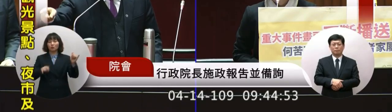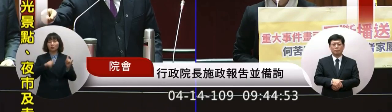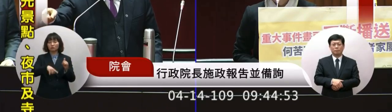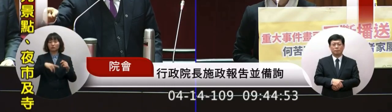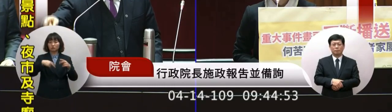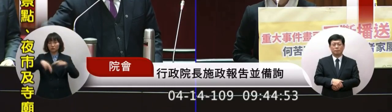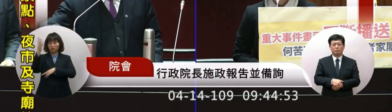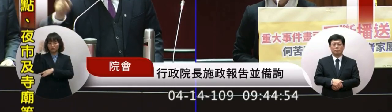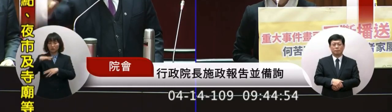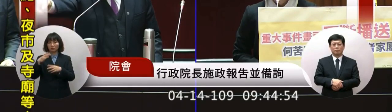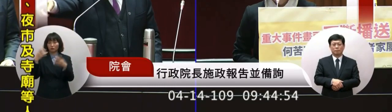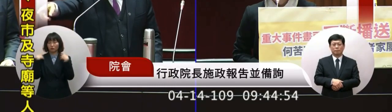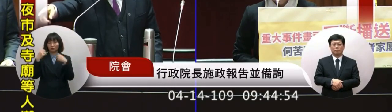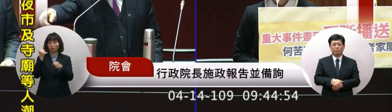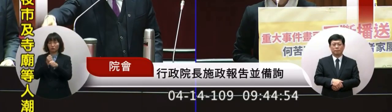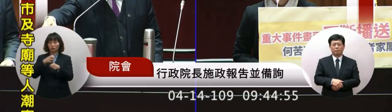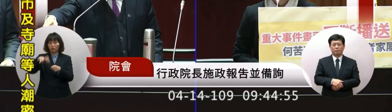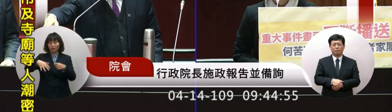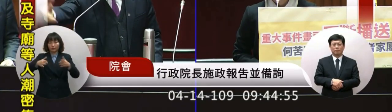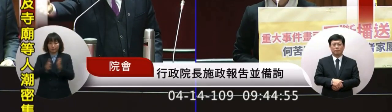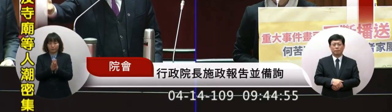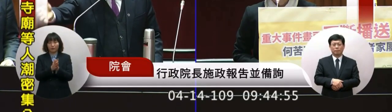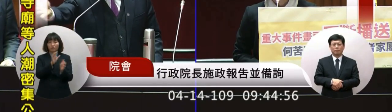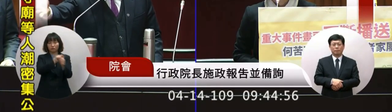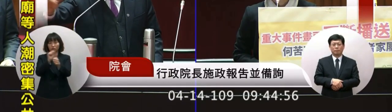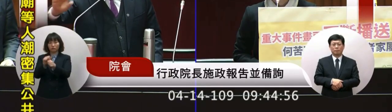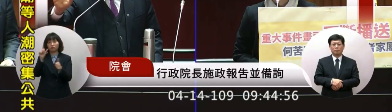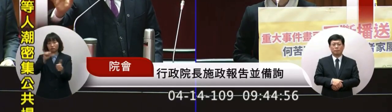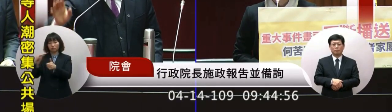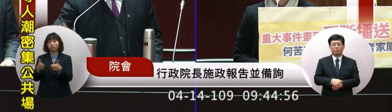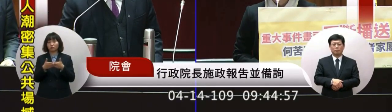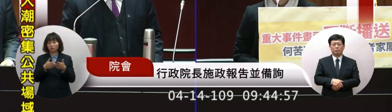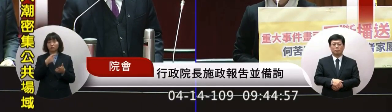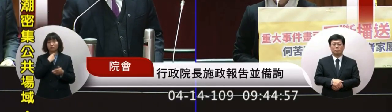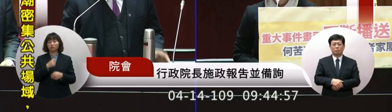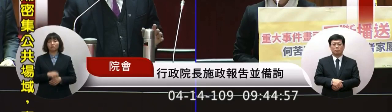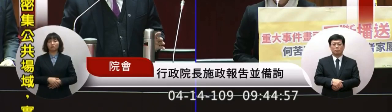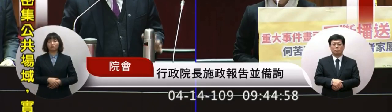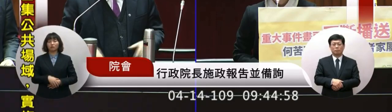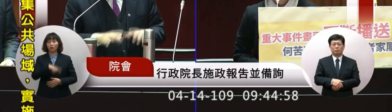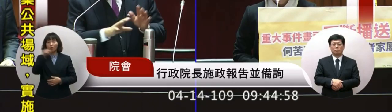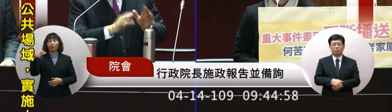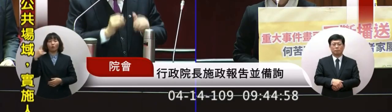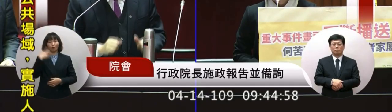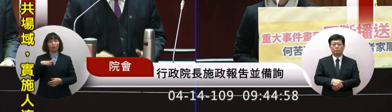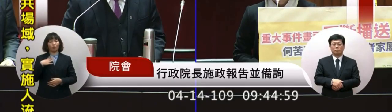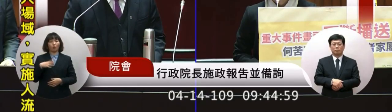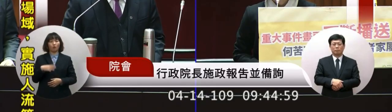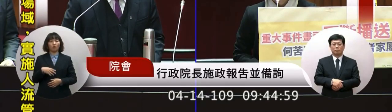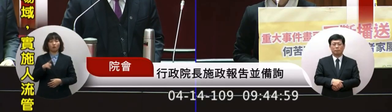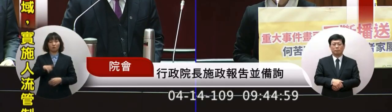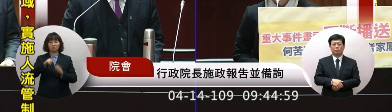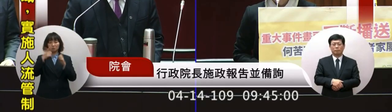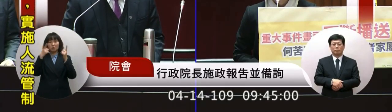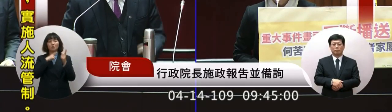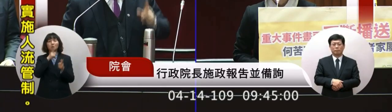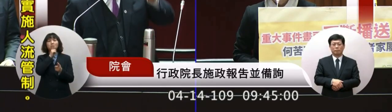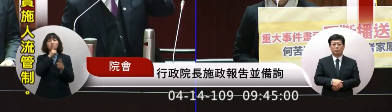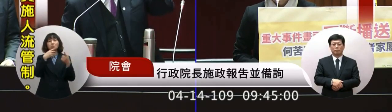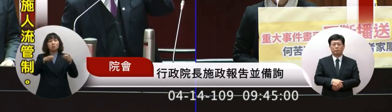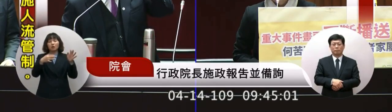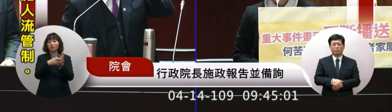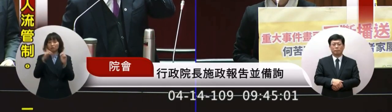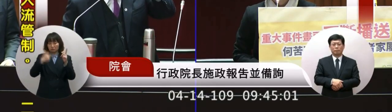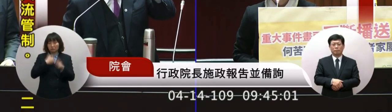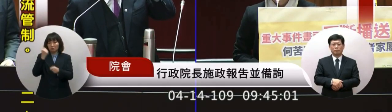求行政执行署一定要立刻执行。那这个现在大家都知道，不是只有讲讲，所